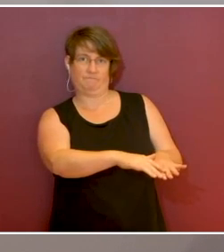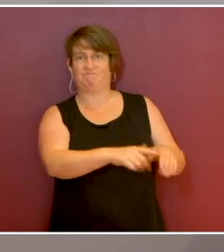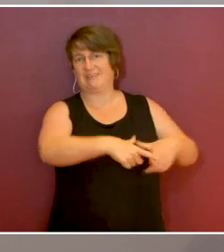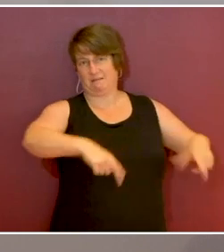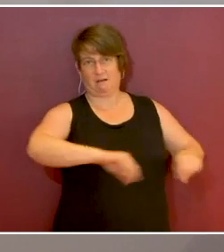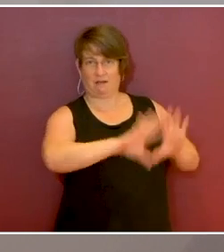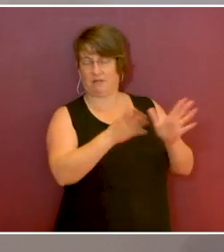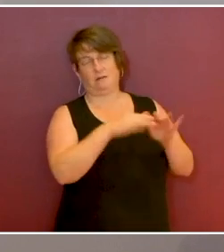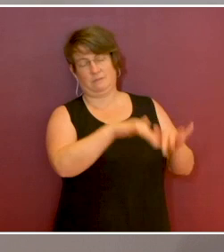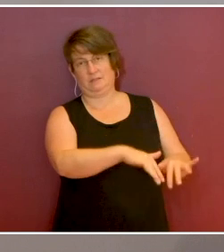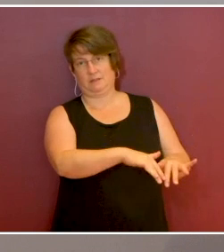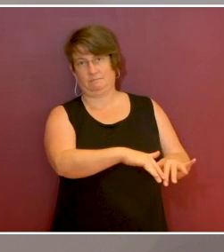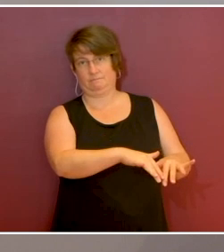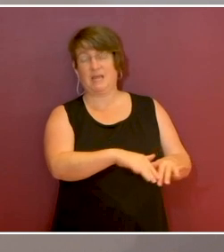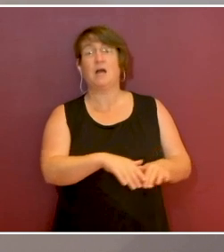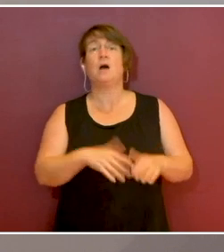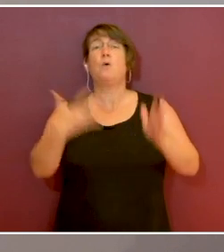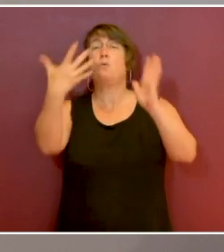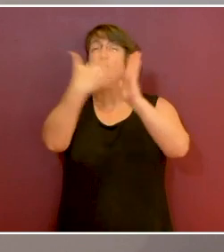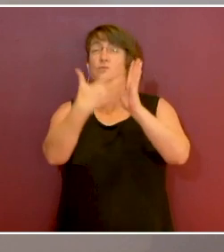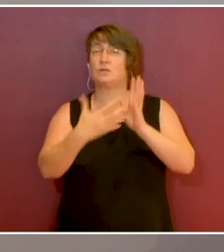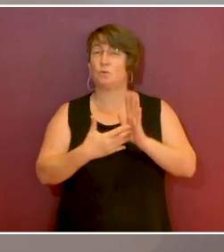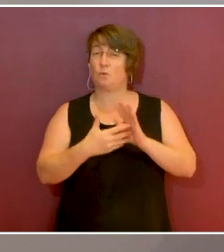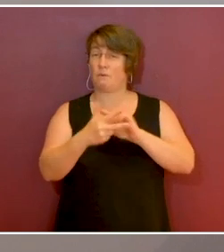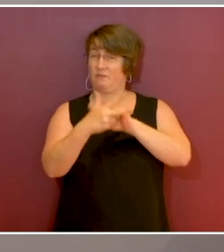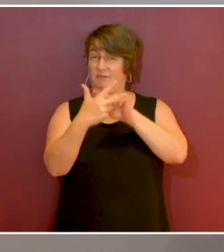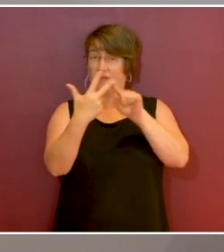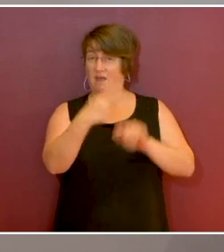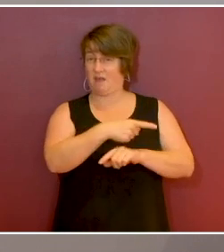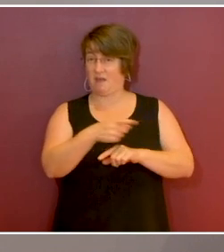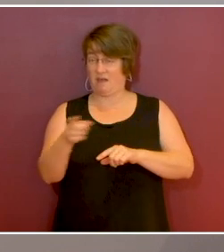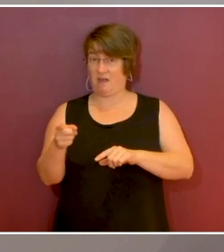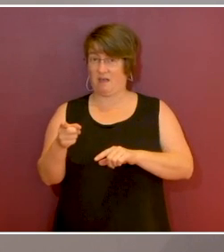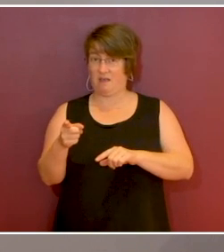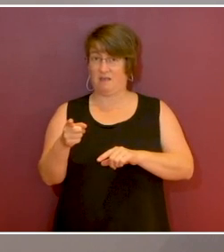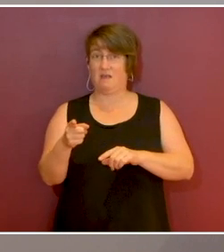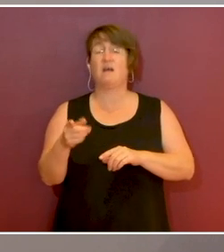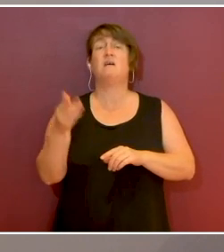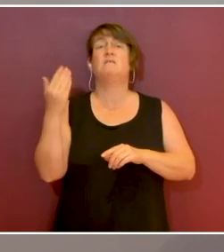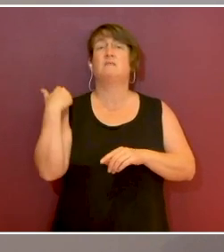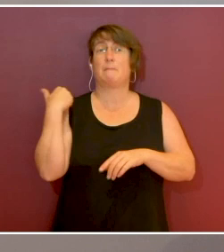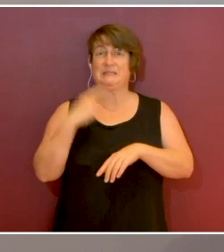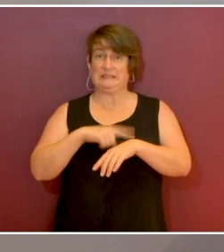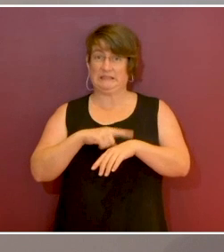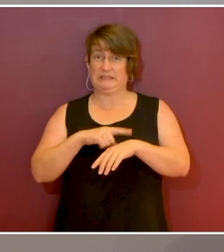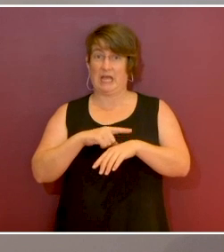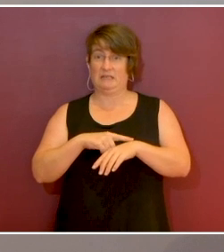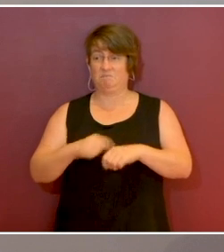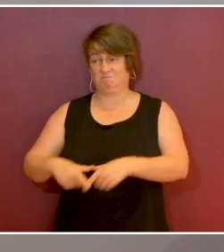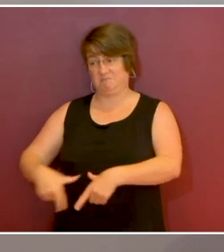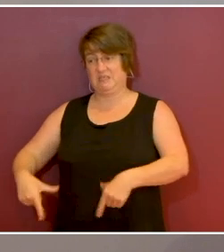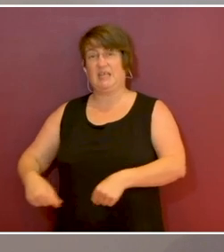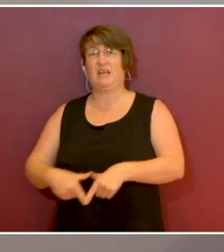auswirkt. Alle drei Untersuchungen haben ja zu Zeitpunkten stattgefunden, als es in den Kitas schon